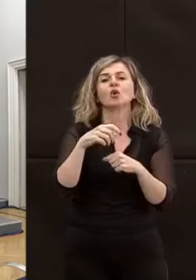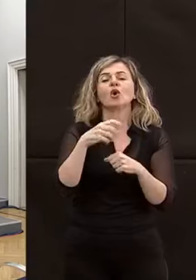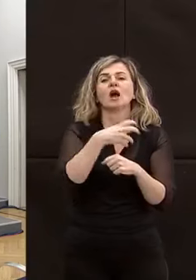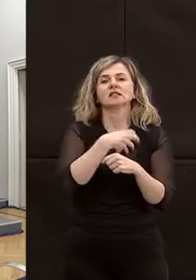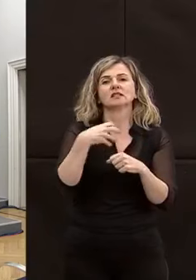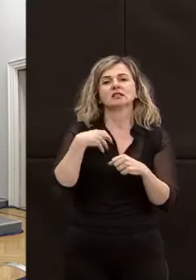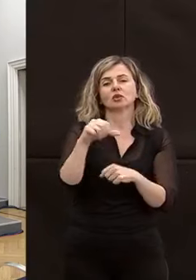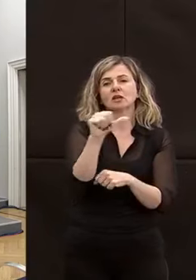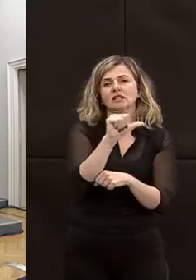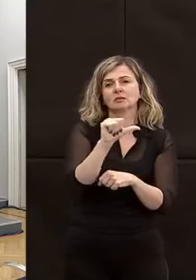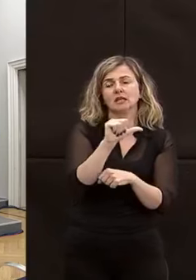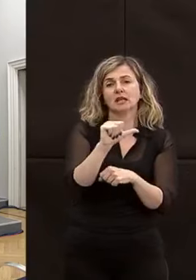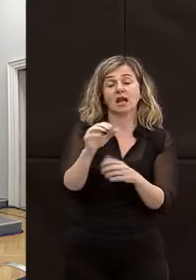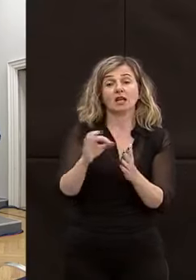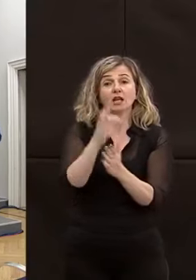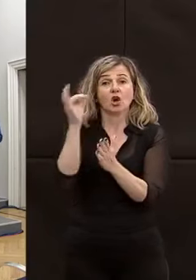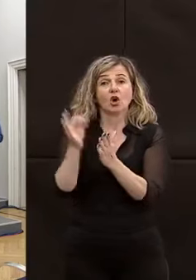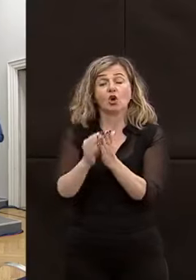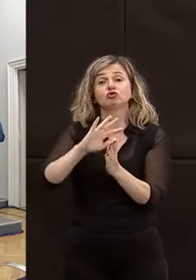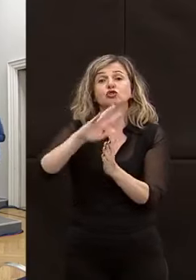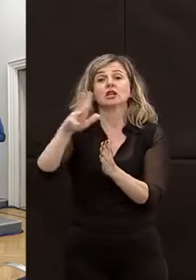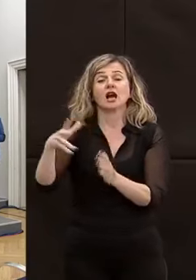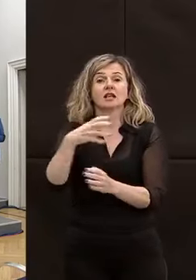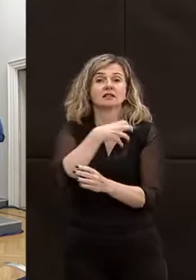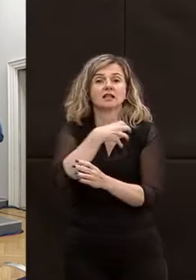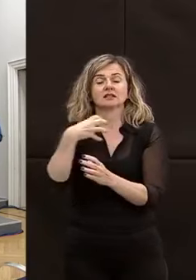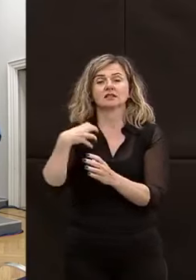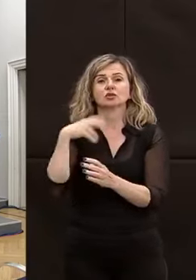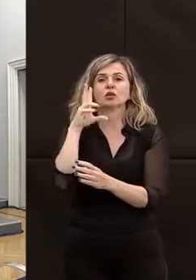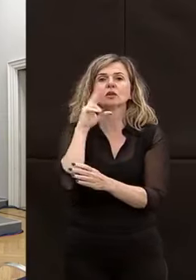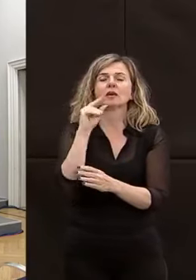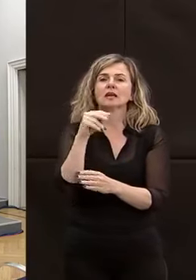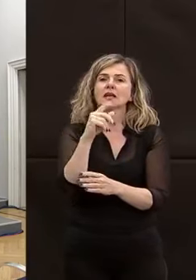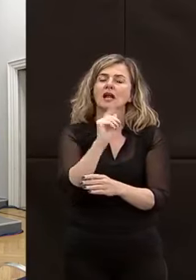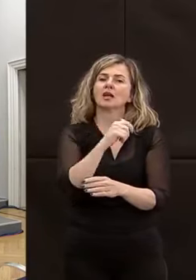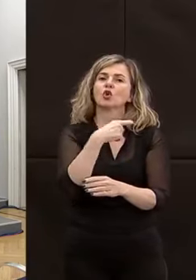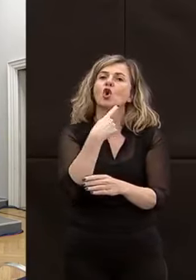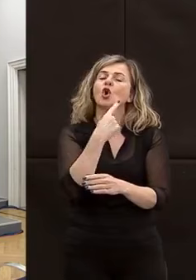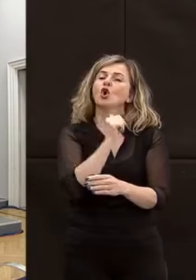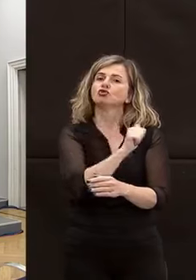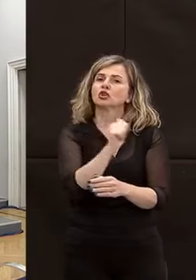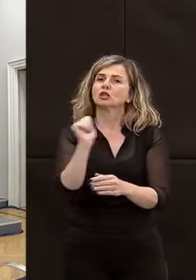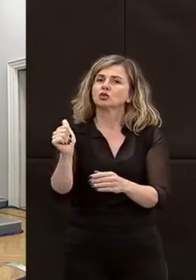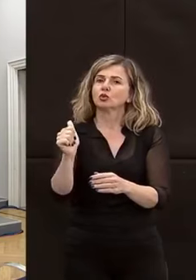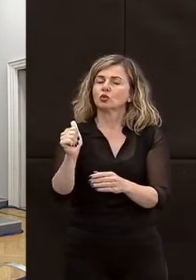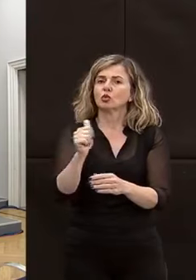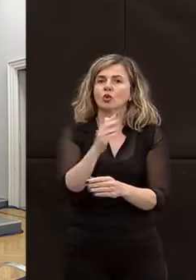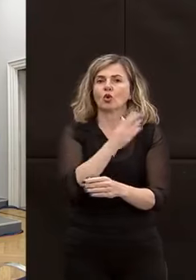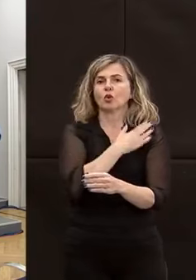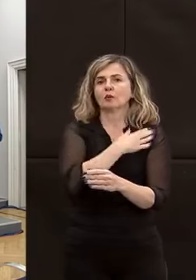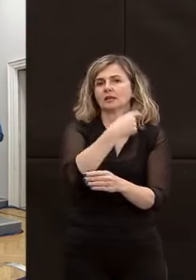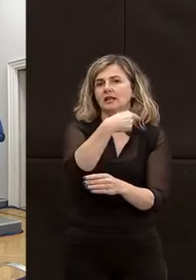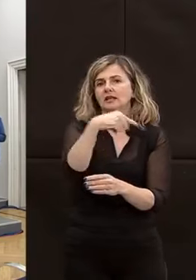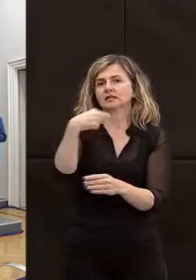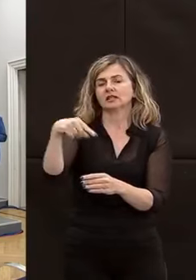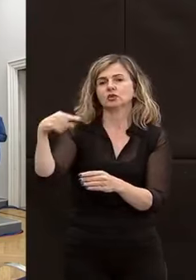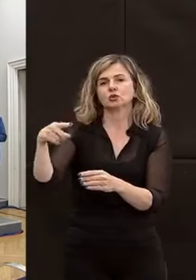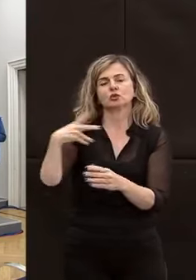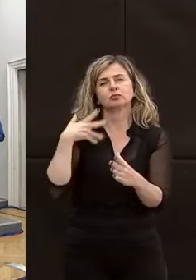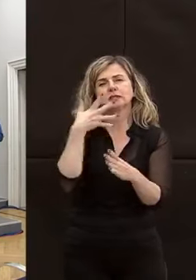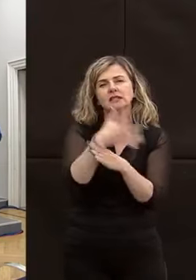sono altri assessori che parleranno delle rispettive competenze per entrare più nel dettaglio di alcuni degli articoli